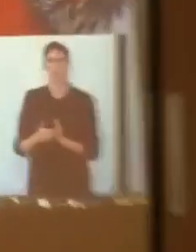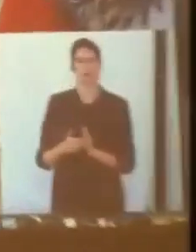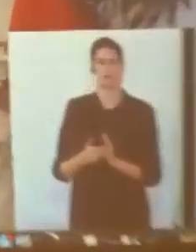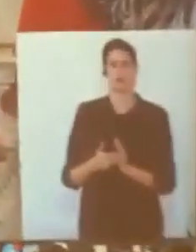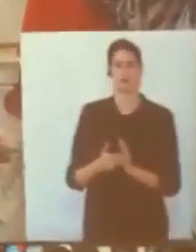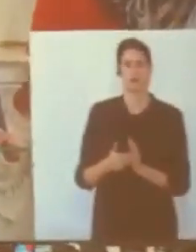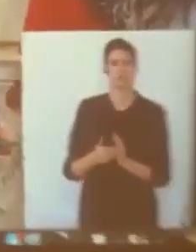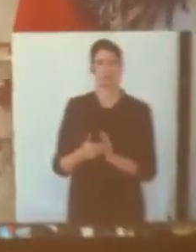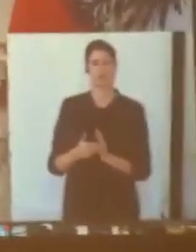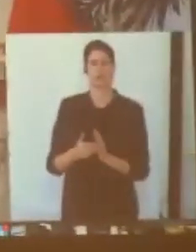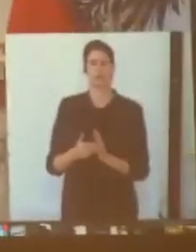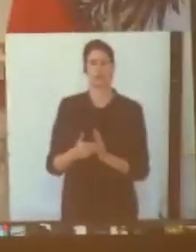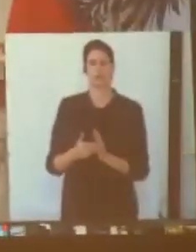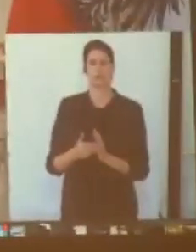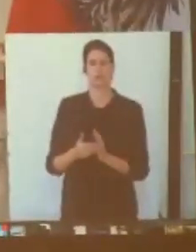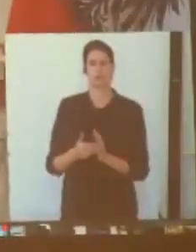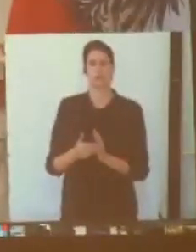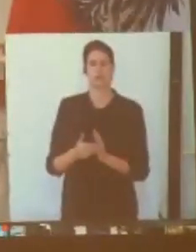Wie konkret ist das?